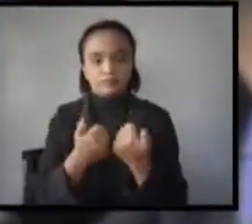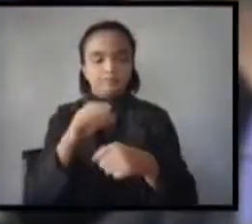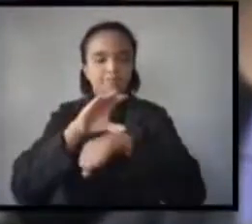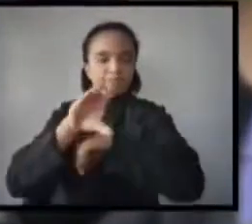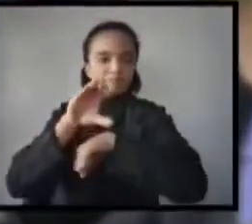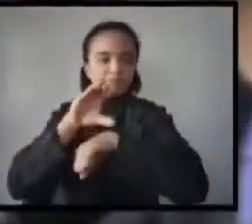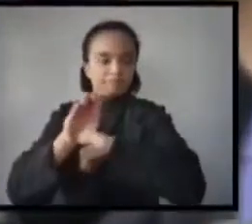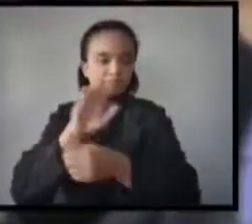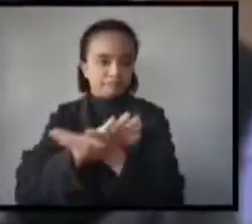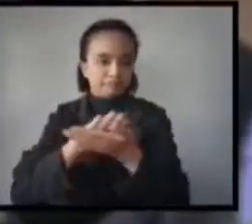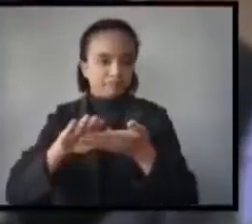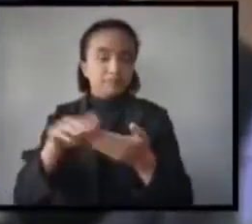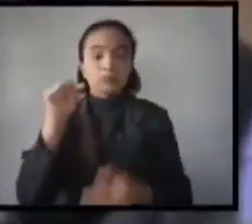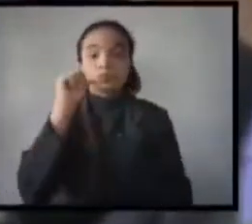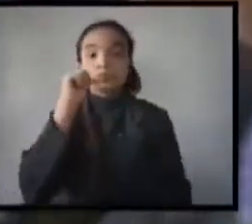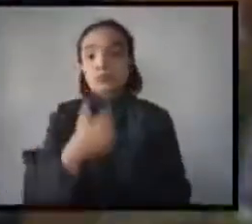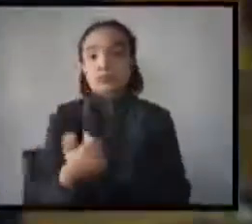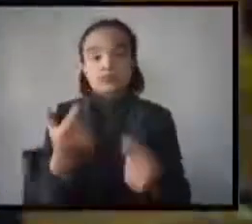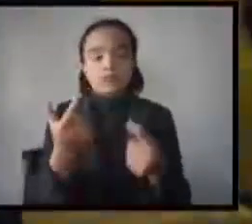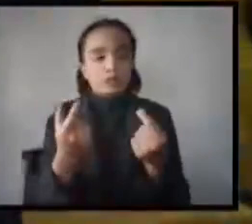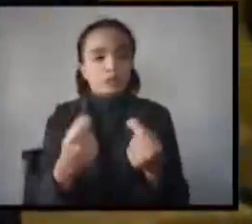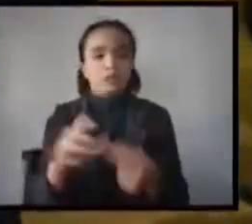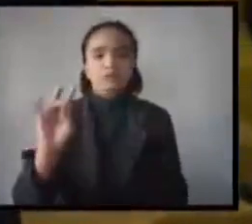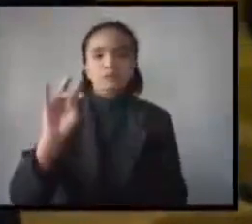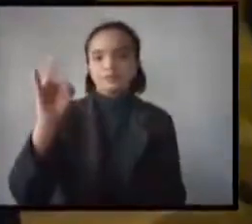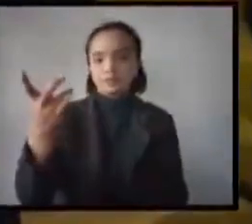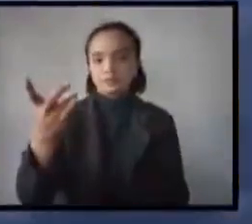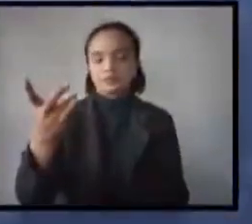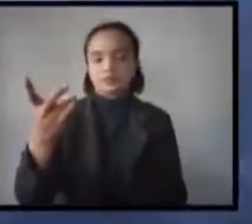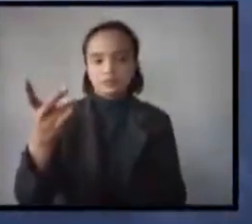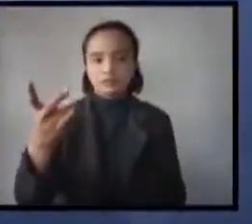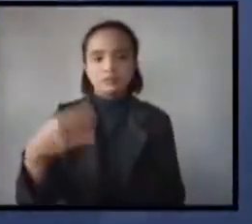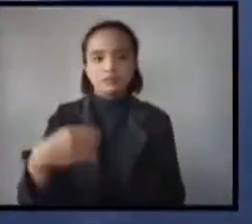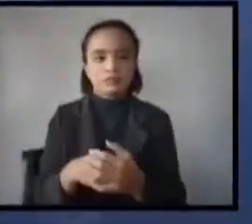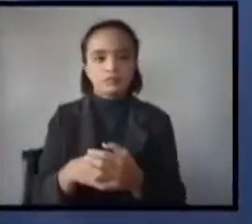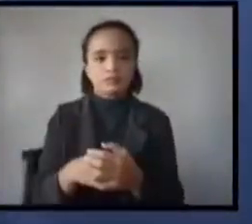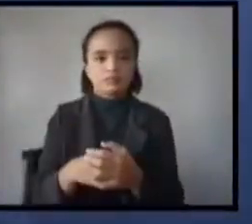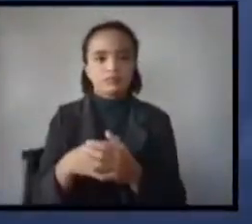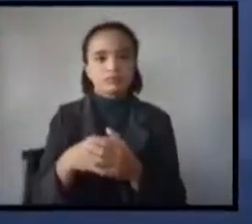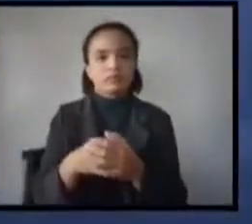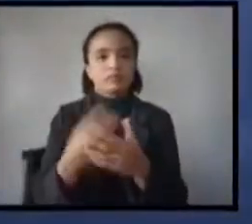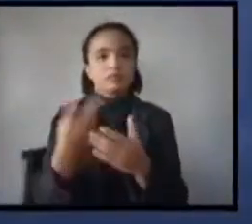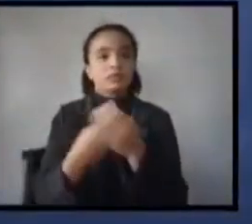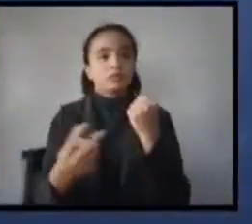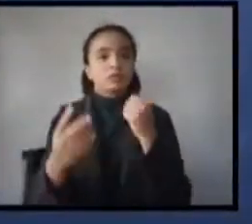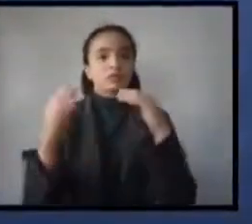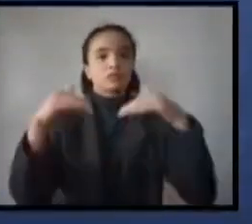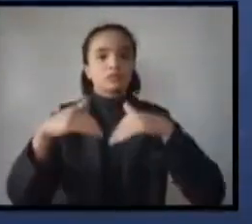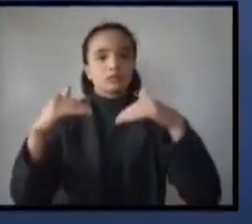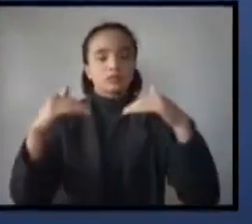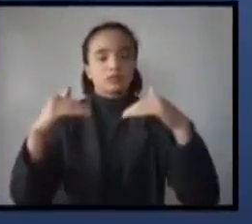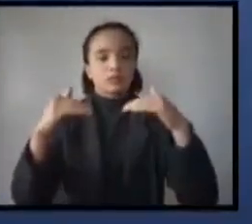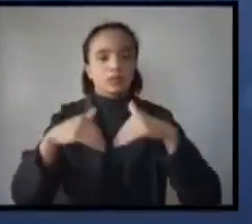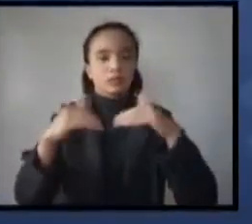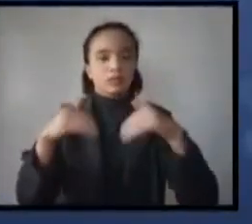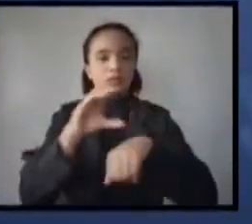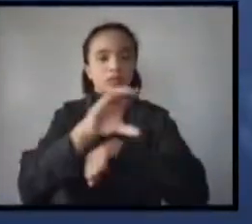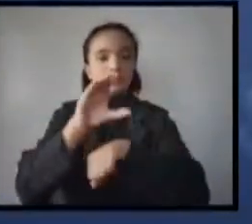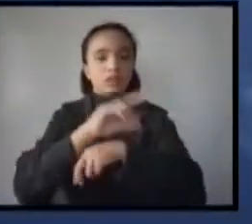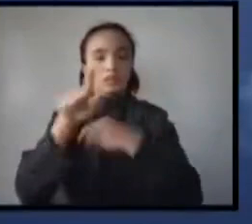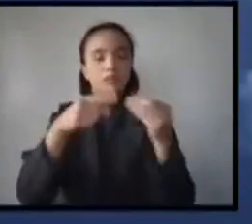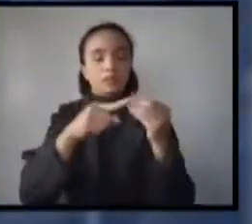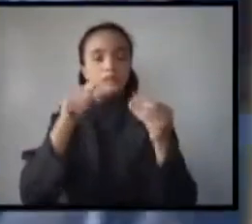Bukas, isasagawa ang 7th Bilateral Consultations Mechanism sa South China Sea kung saan tatalakayin ang